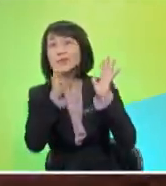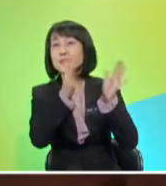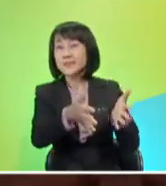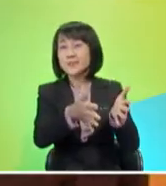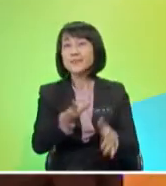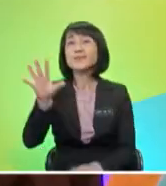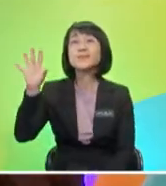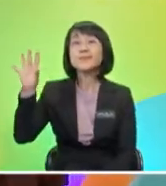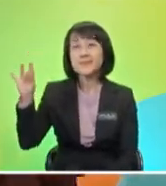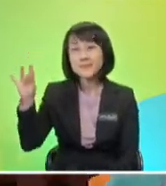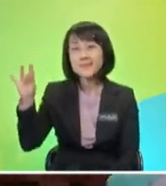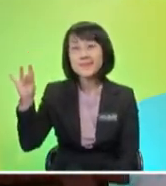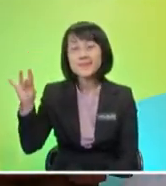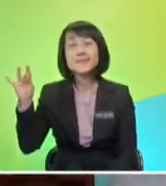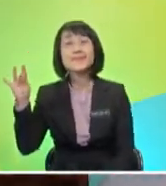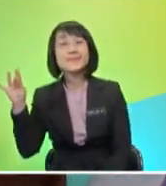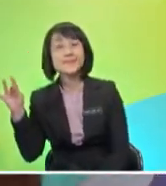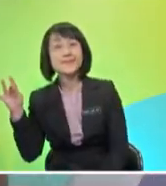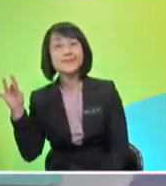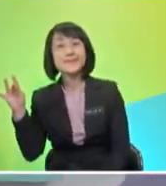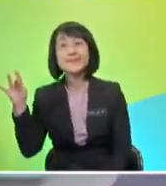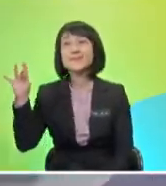lagi lapan.